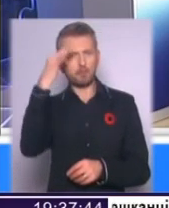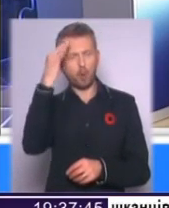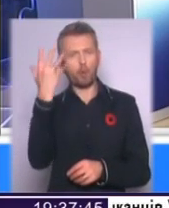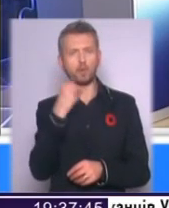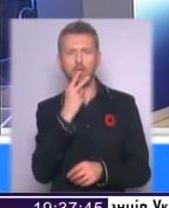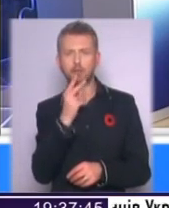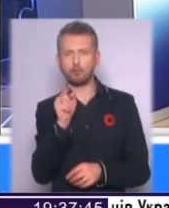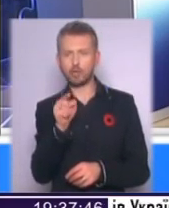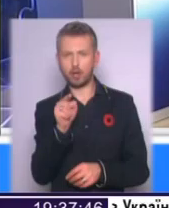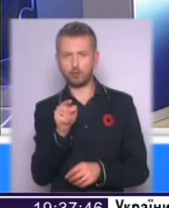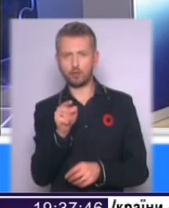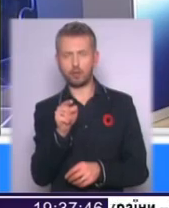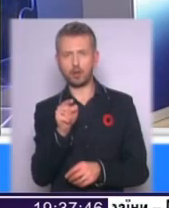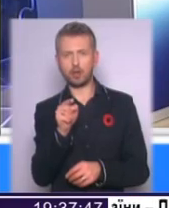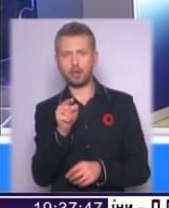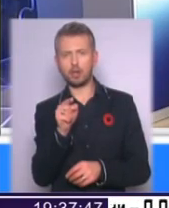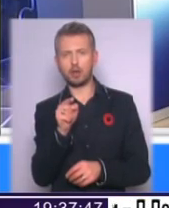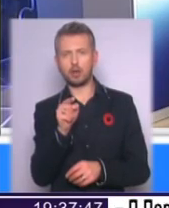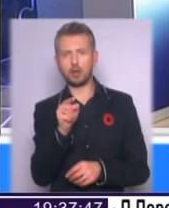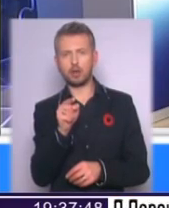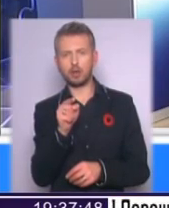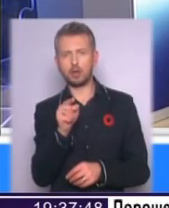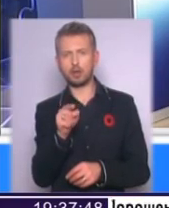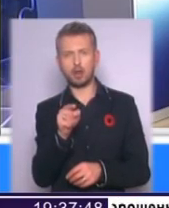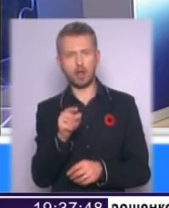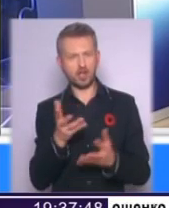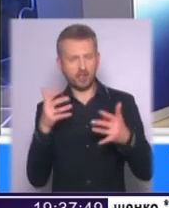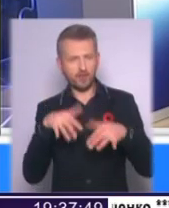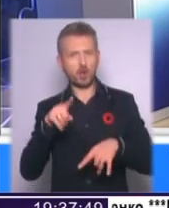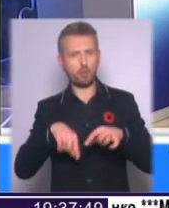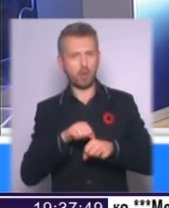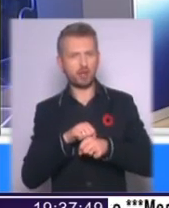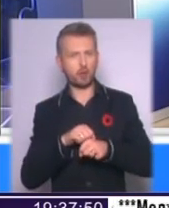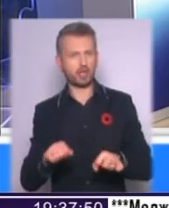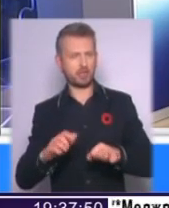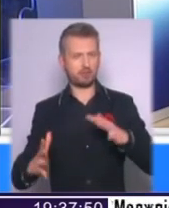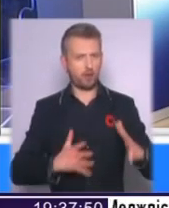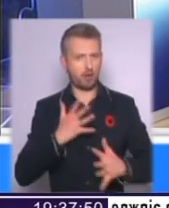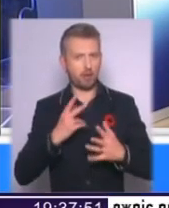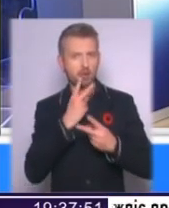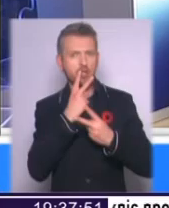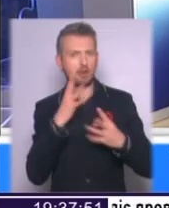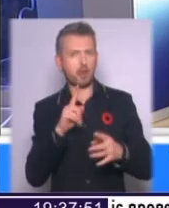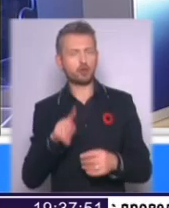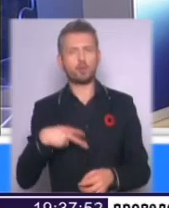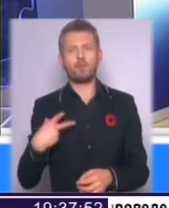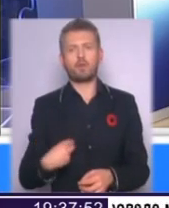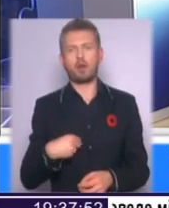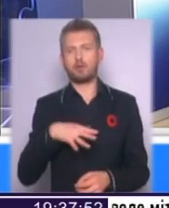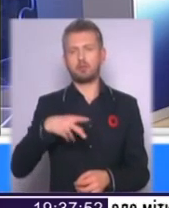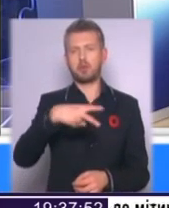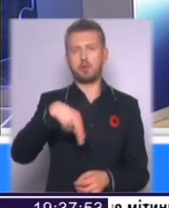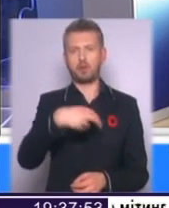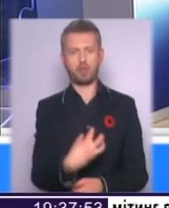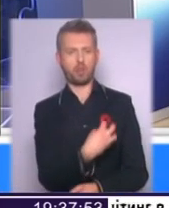це, оцю хвилю такого так званого патріотизму, не бачу у Франції, щоб ходили з червоно-чорними мапами